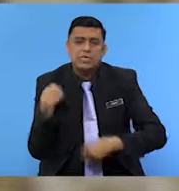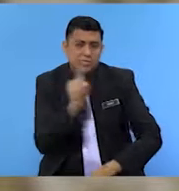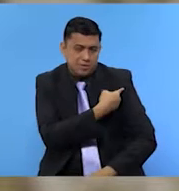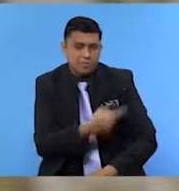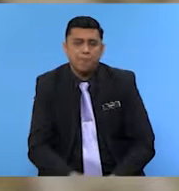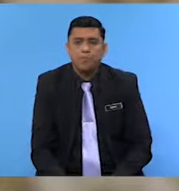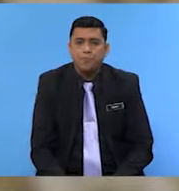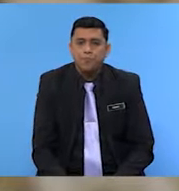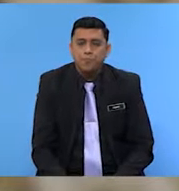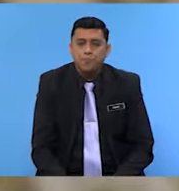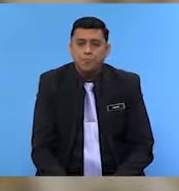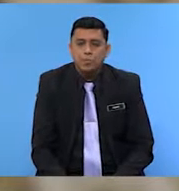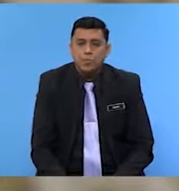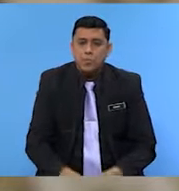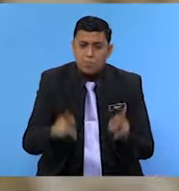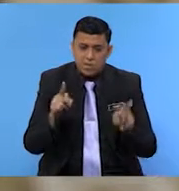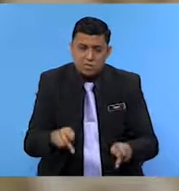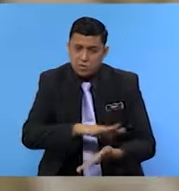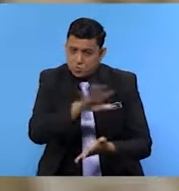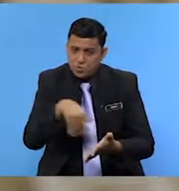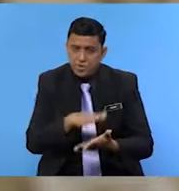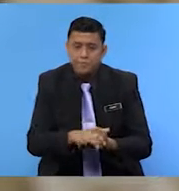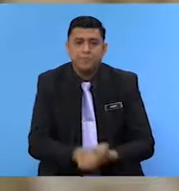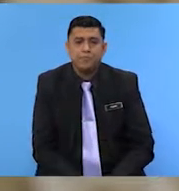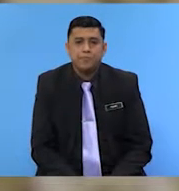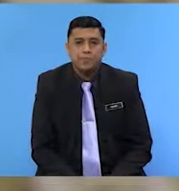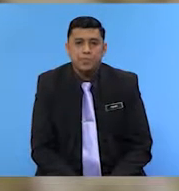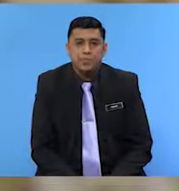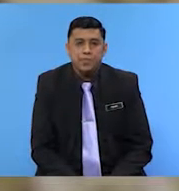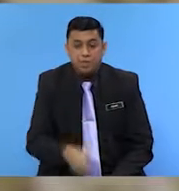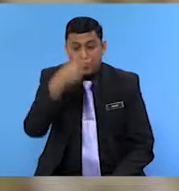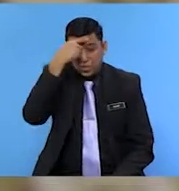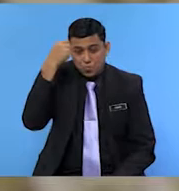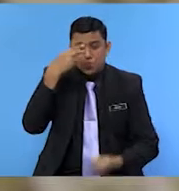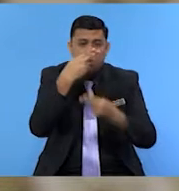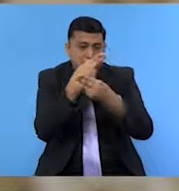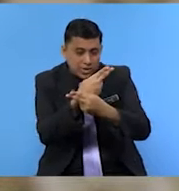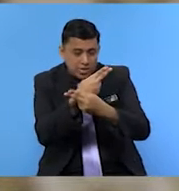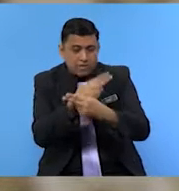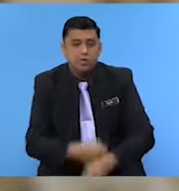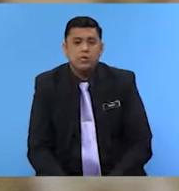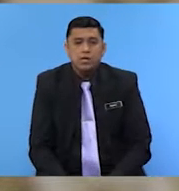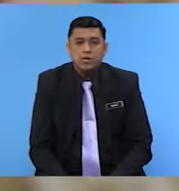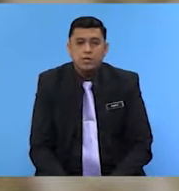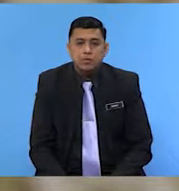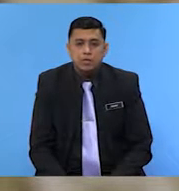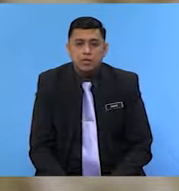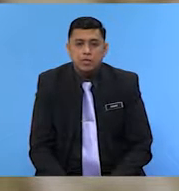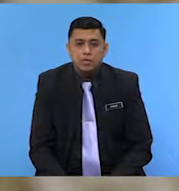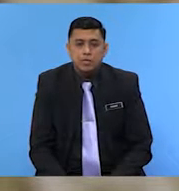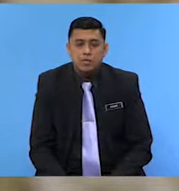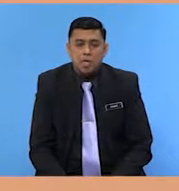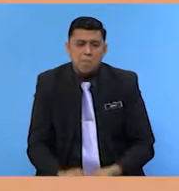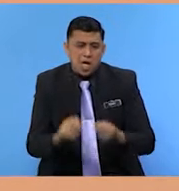kasih Cikgu Narizan. Para pelajar yang Cikgu kasih sekalian, antara faktor penghalang yang pembentukan perpaduan di negara kita adalah kepelbagaian